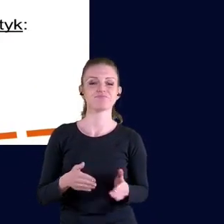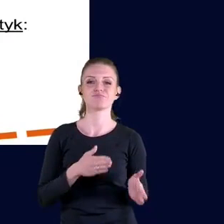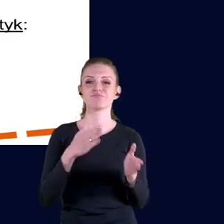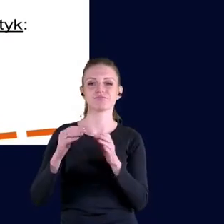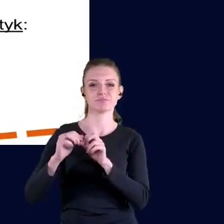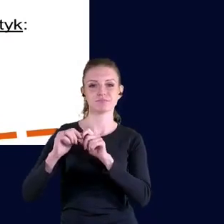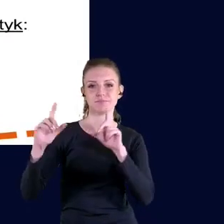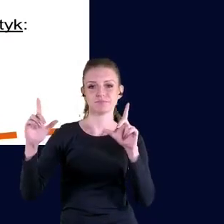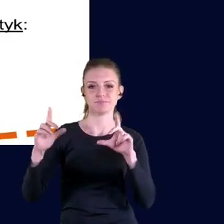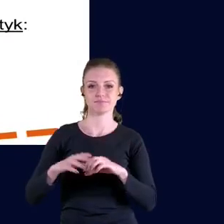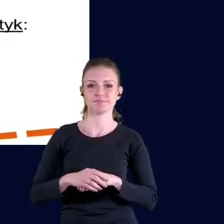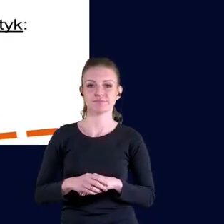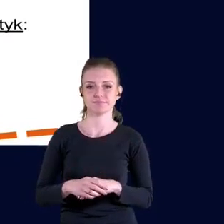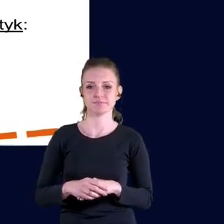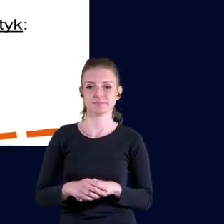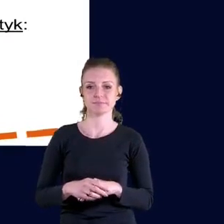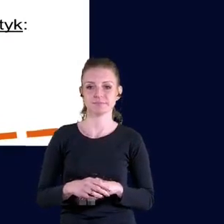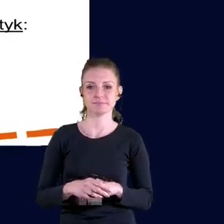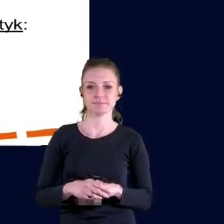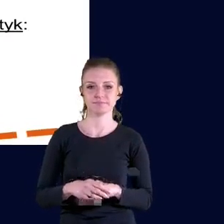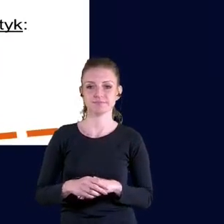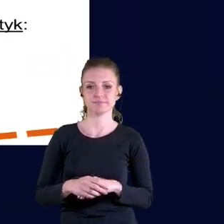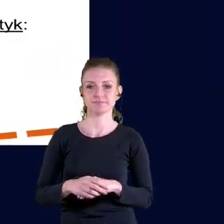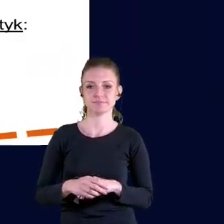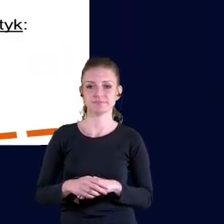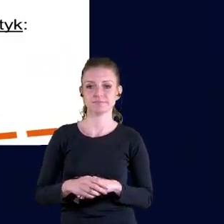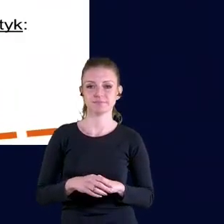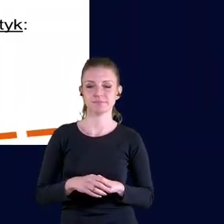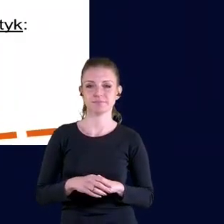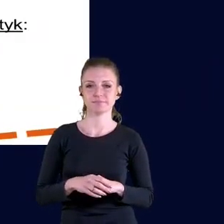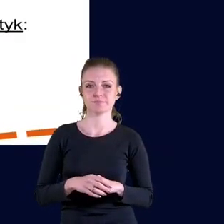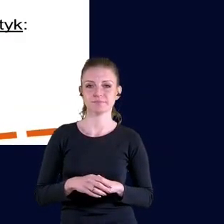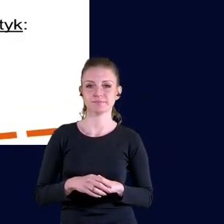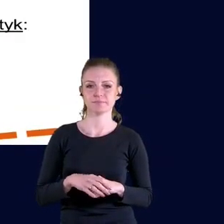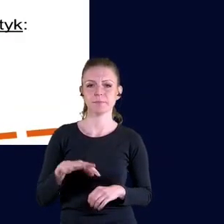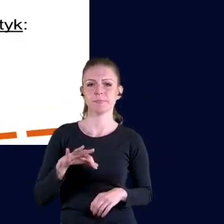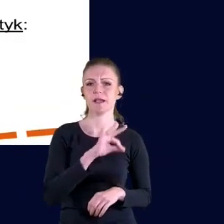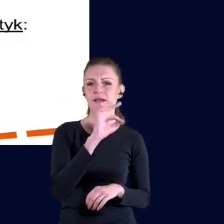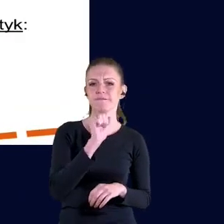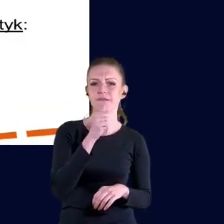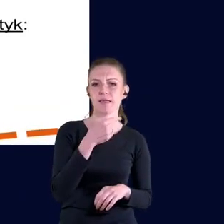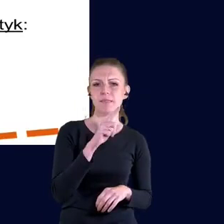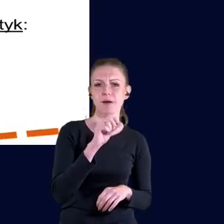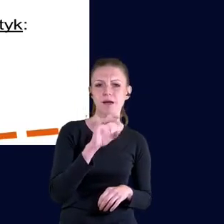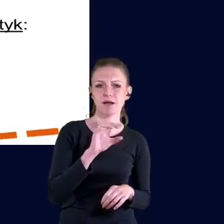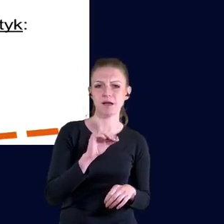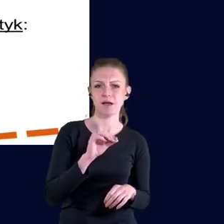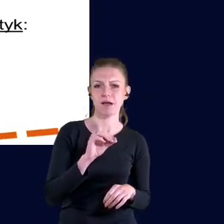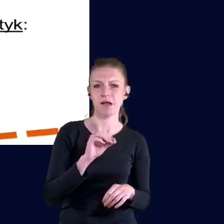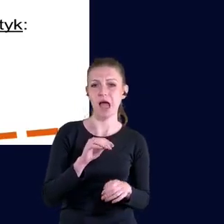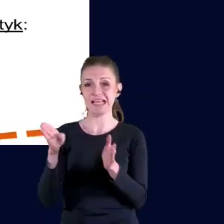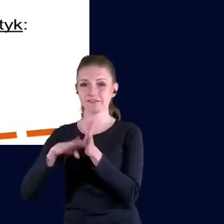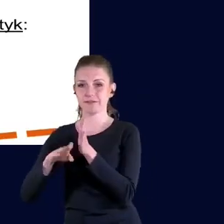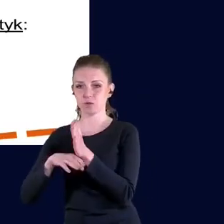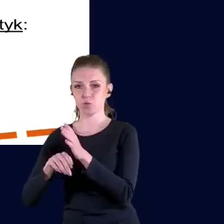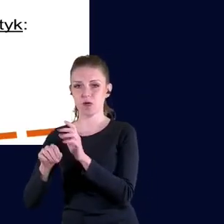i tutaj a potem różni się fanpage zwykłego konta na Facebooku